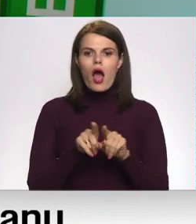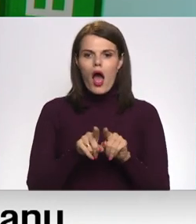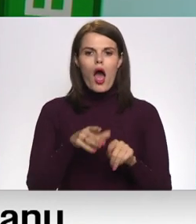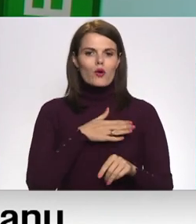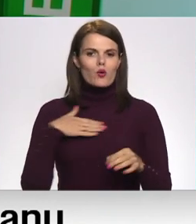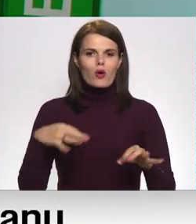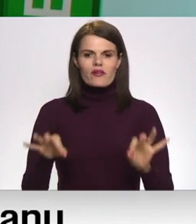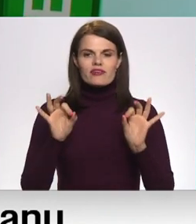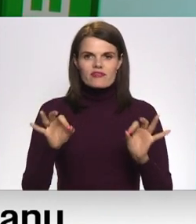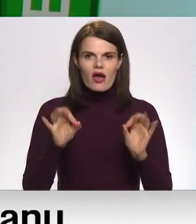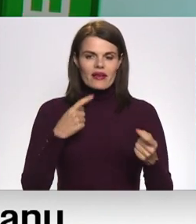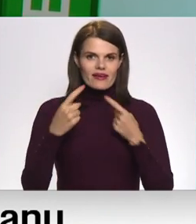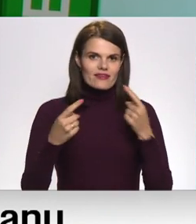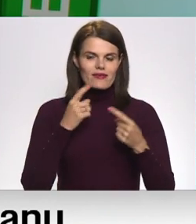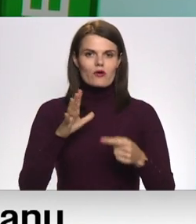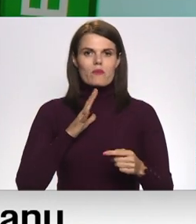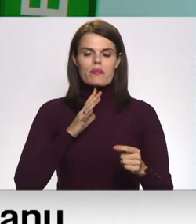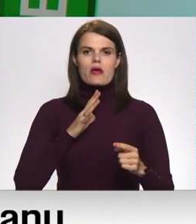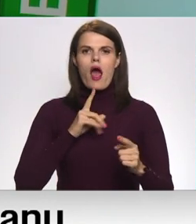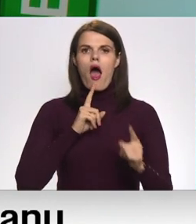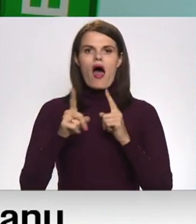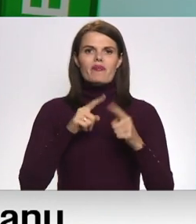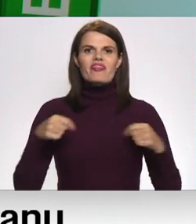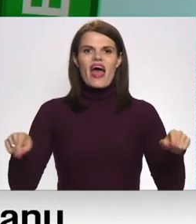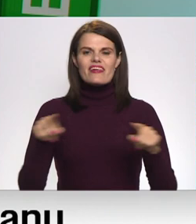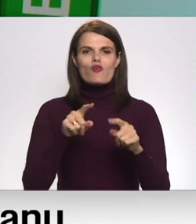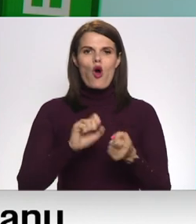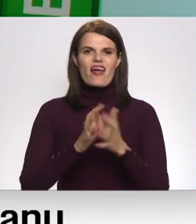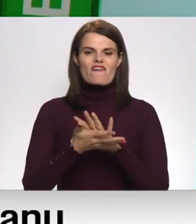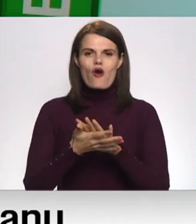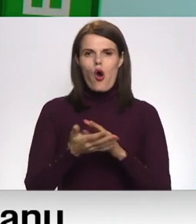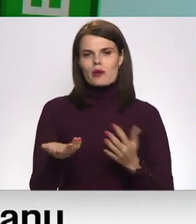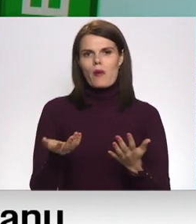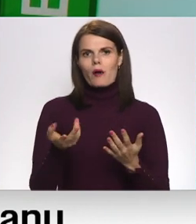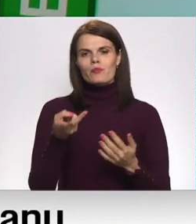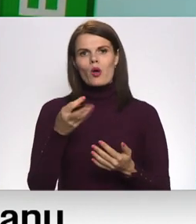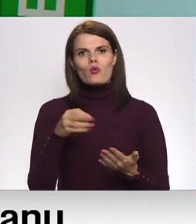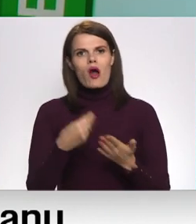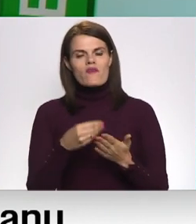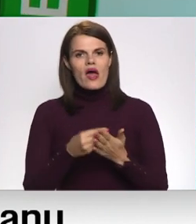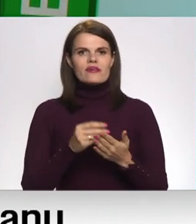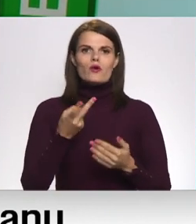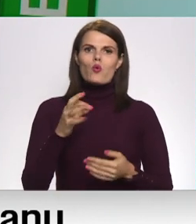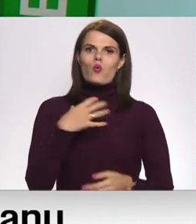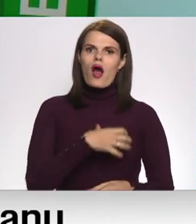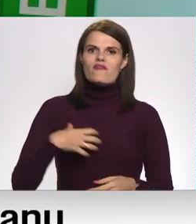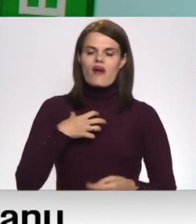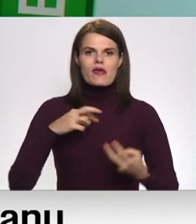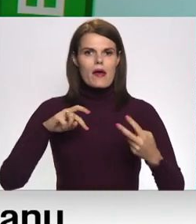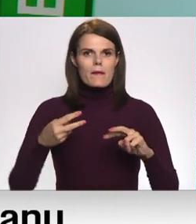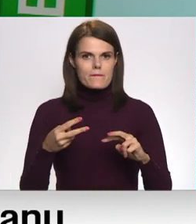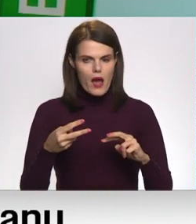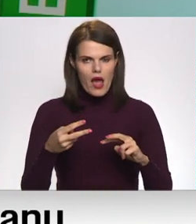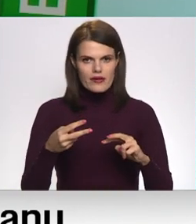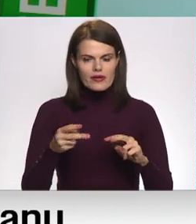saruna bija administratīva teritoriālo reformu, kas tad ir vērtējams, kas ir maināms. Atkal ļoti svarīgi, ka